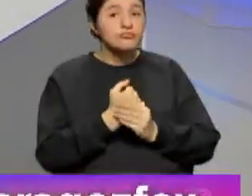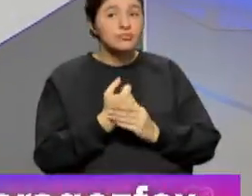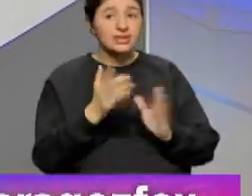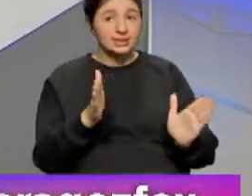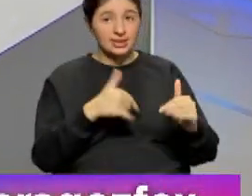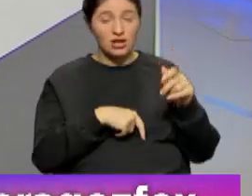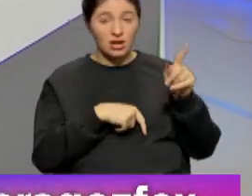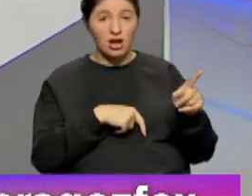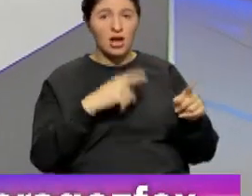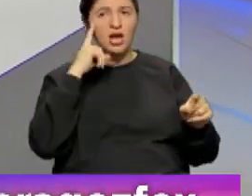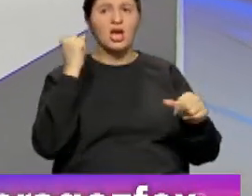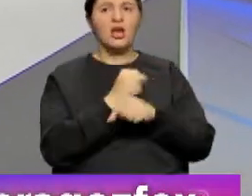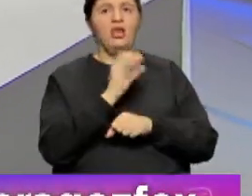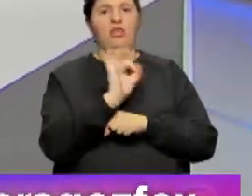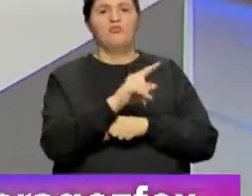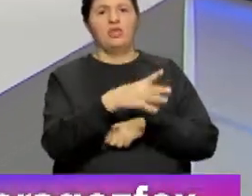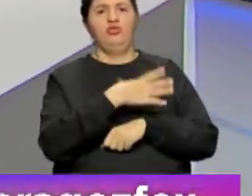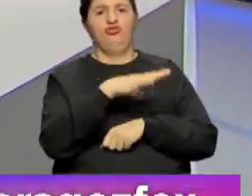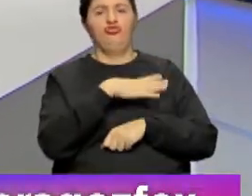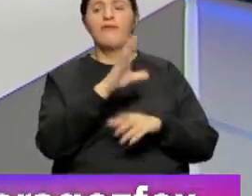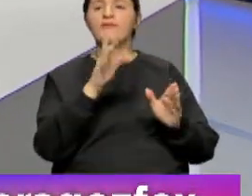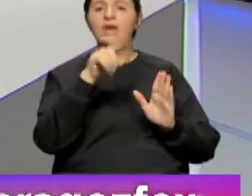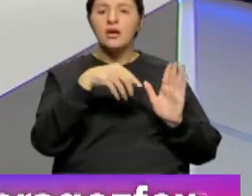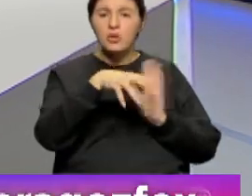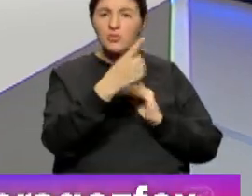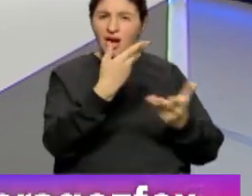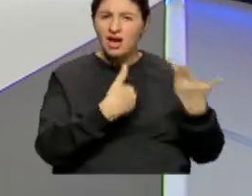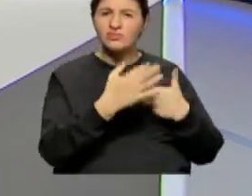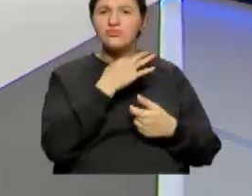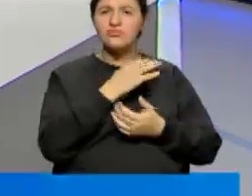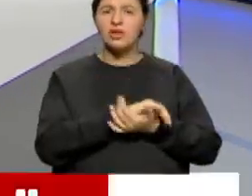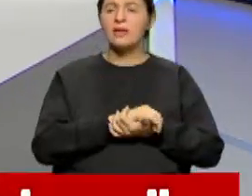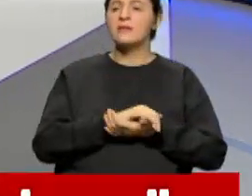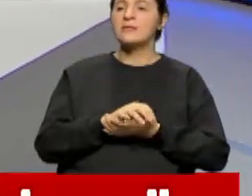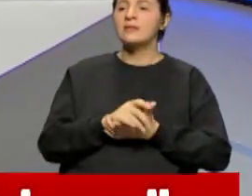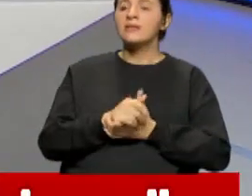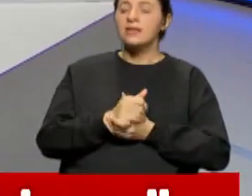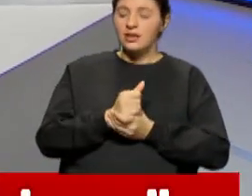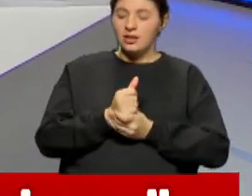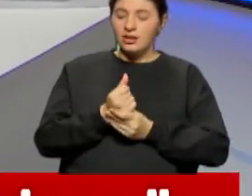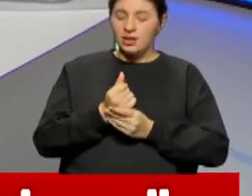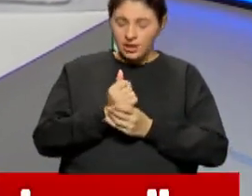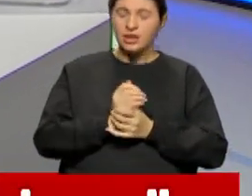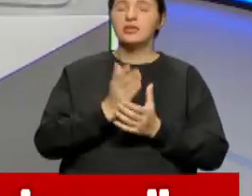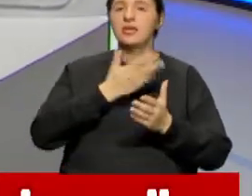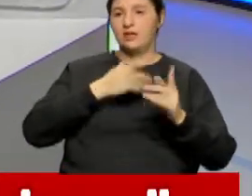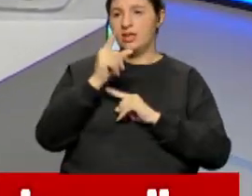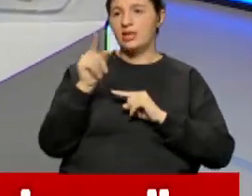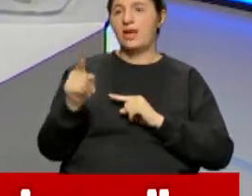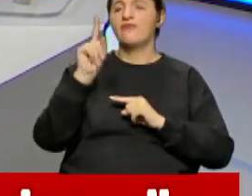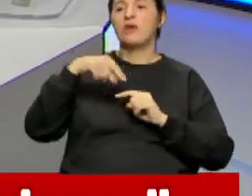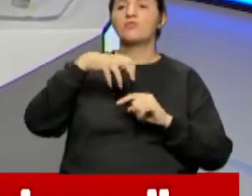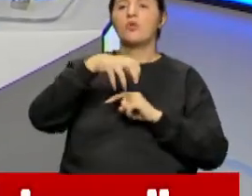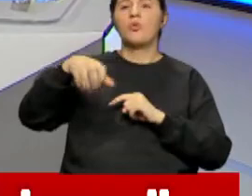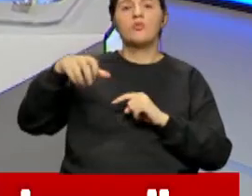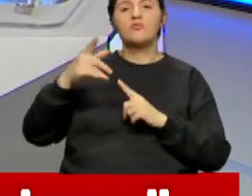sendikalar ısrarcı Bunu istiyor vergi diliminin bir anlatır mısın bize şimdi sevgili İlker vergi